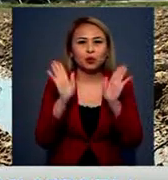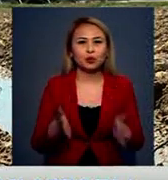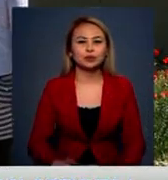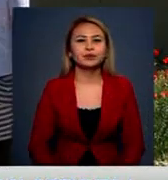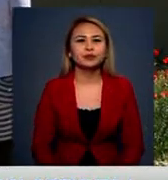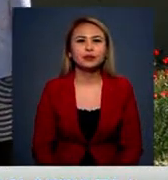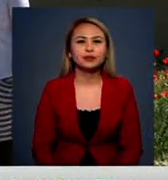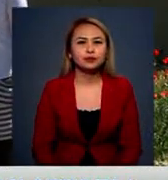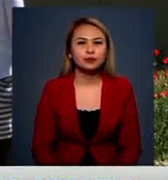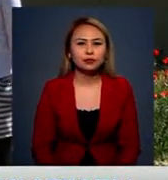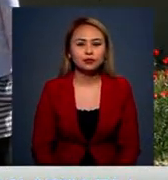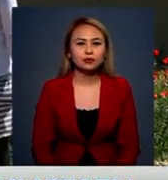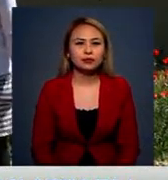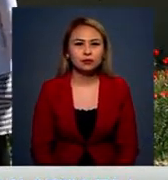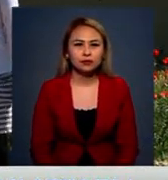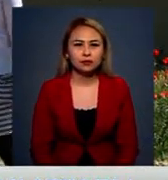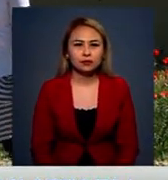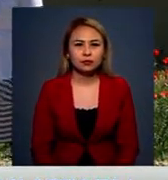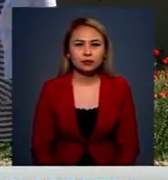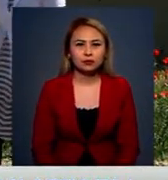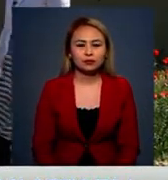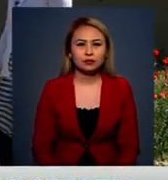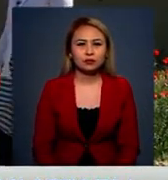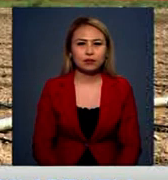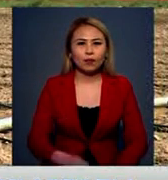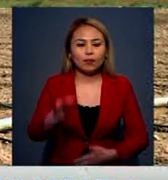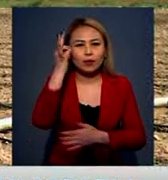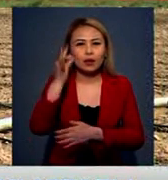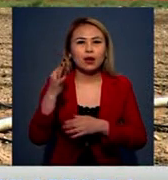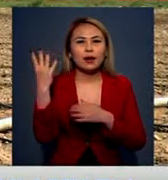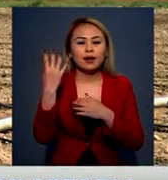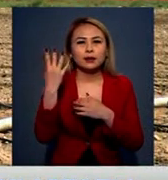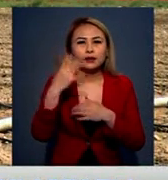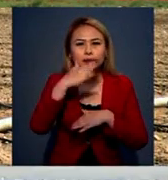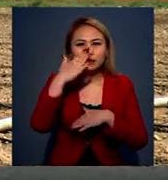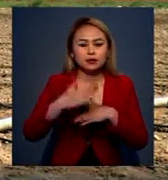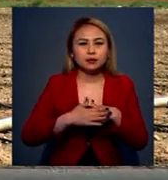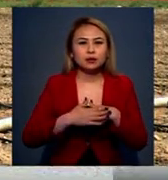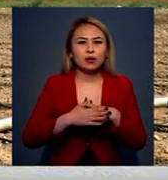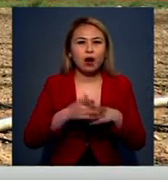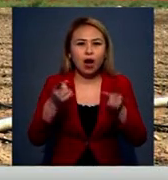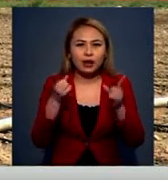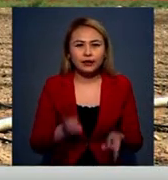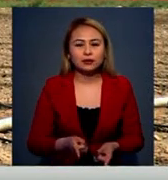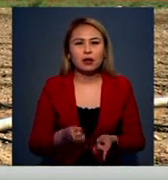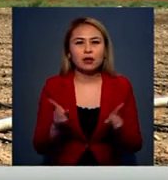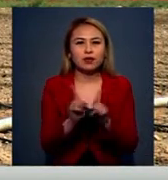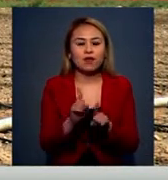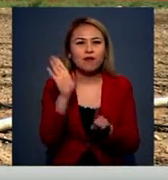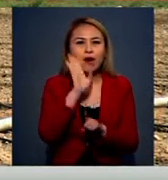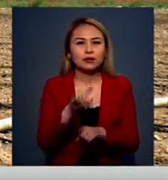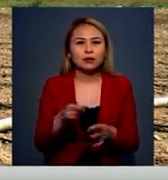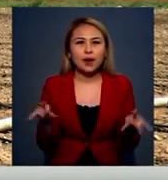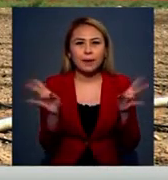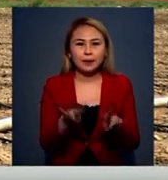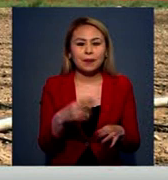басшысы. 40 жылдай S47-27 деген сорт егіп келдік. 40 жылдың ішінде оның оригиналдық хүсусияты қалған